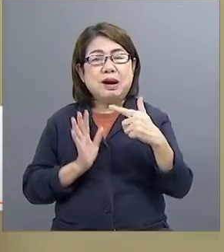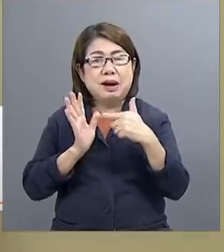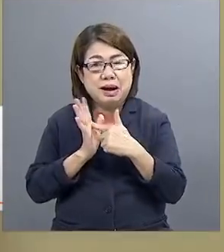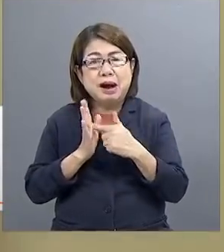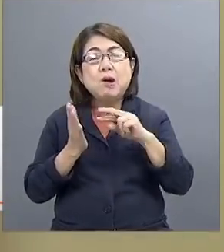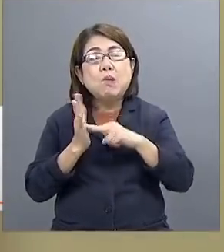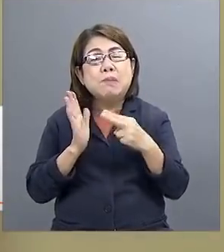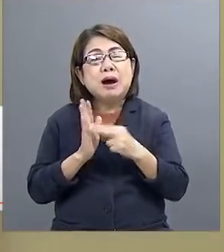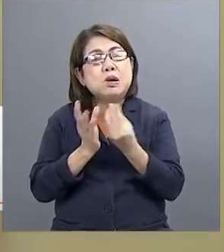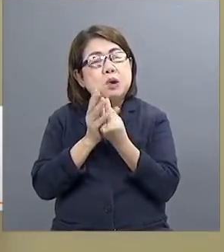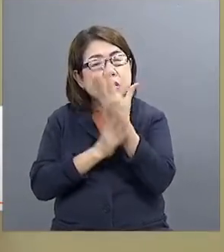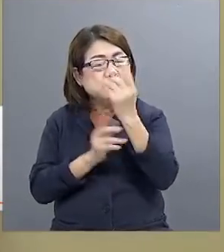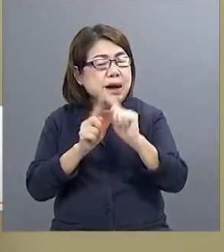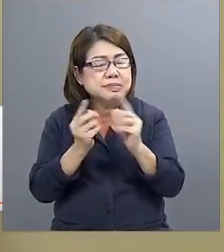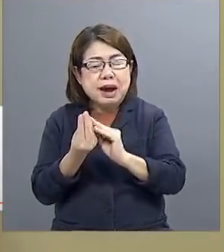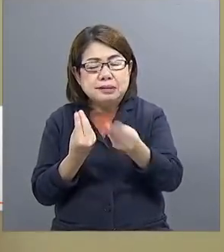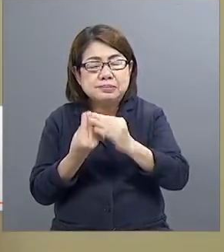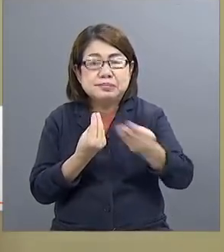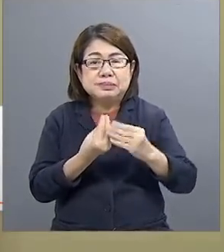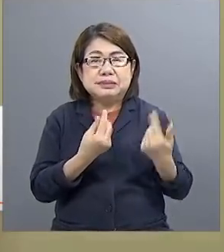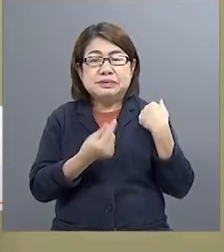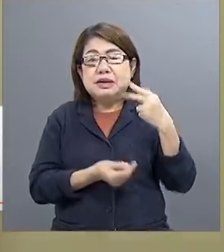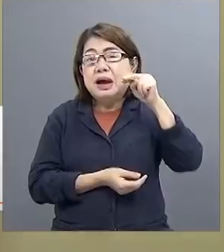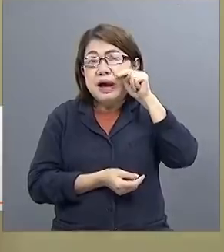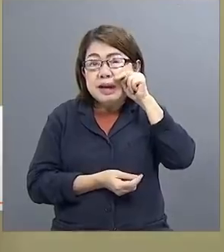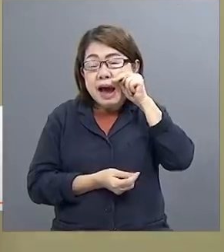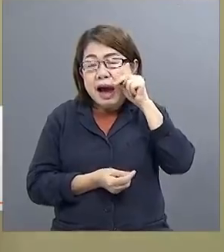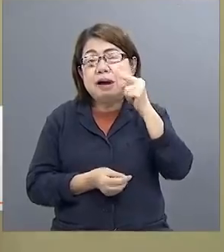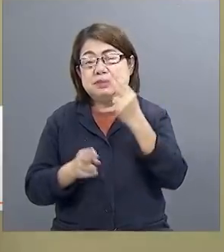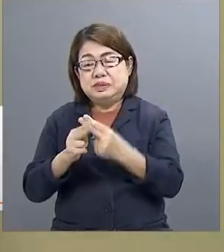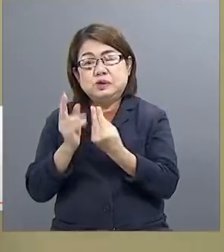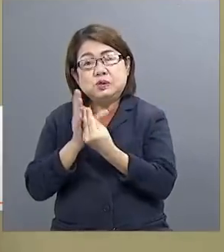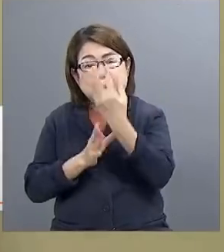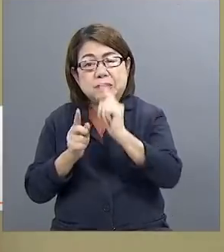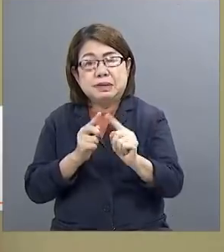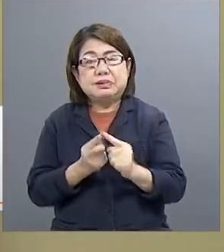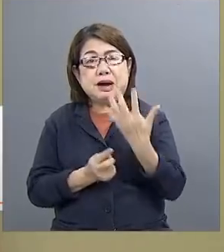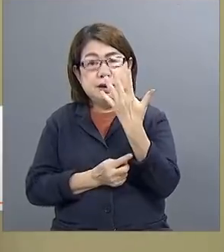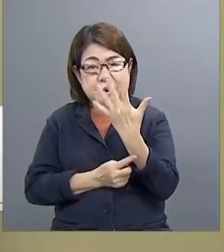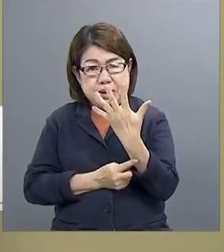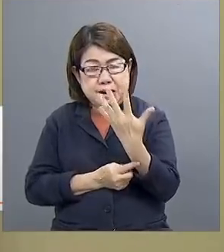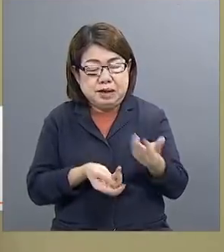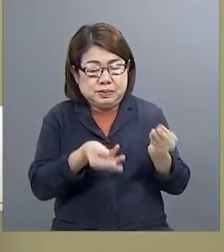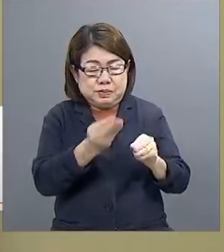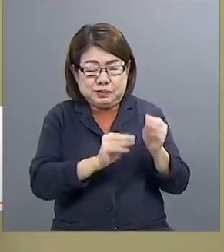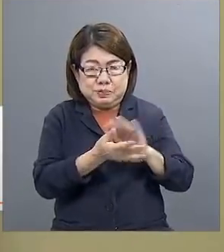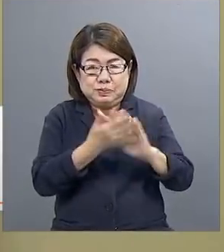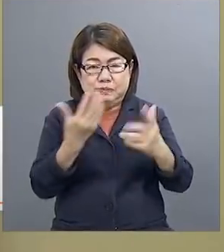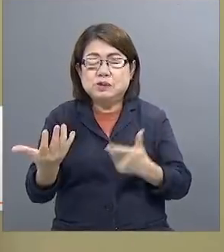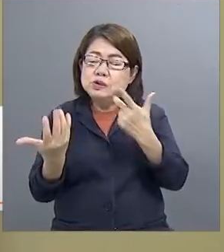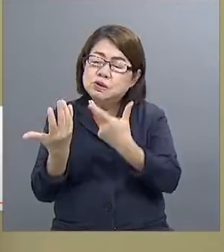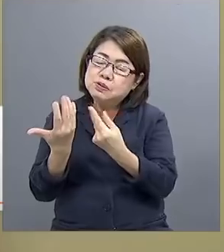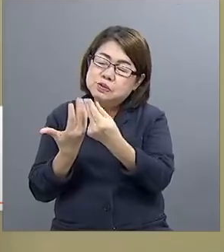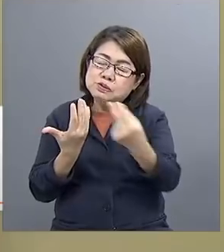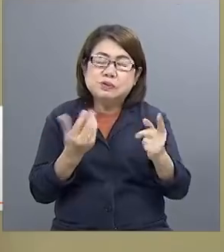นั้นก็จะนำน้ำปรุงที่ปรุงจากดอกไม้ 5ชนิดฉีดลงไปในดอกไม้สดที่เราเตรียมไว้เพื่อเป็นการชูกลิ่นให้หอมยิ่ง